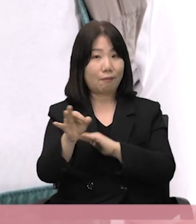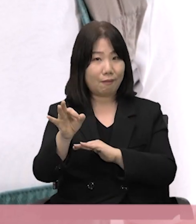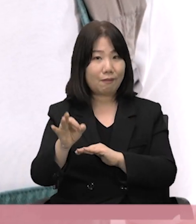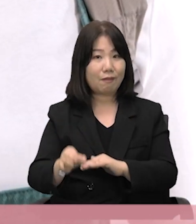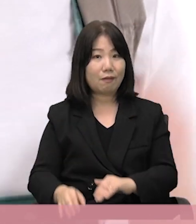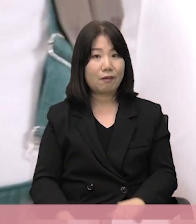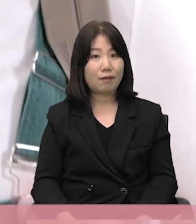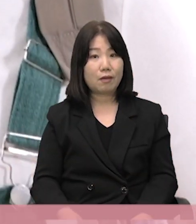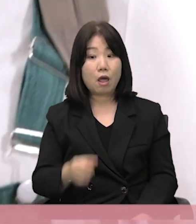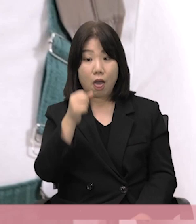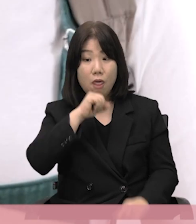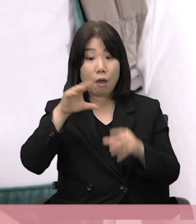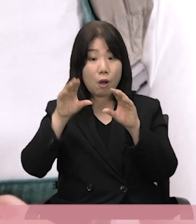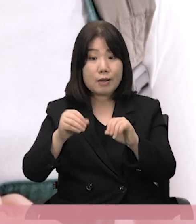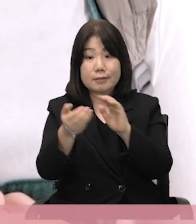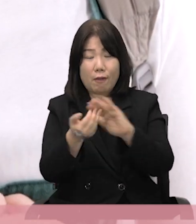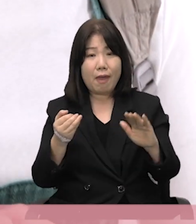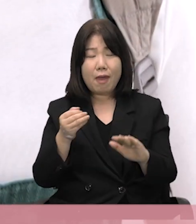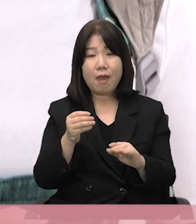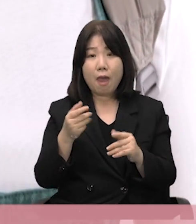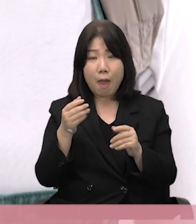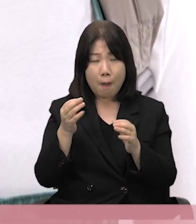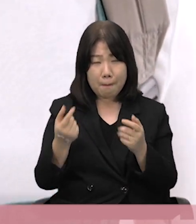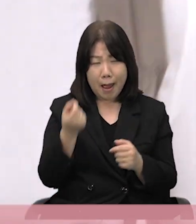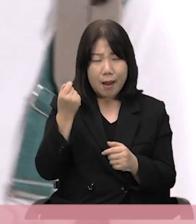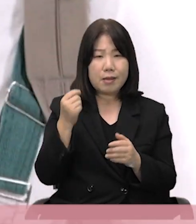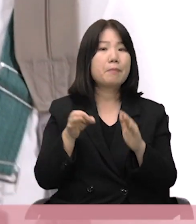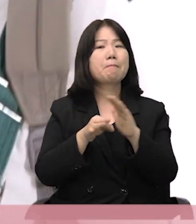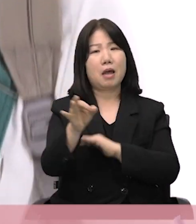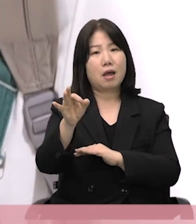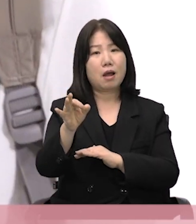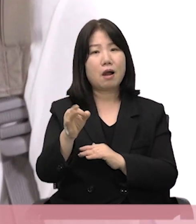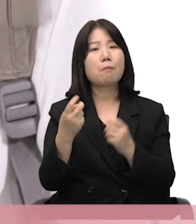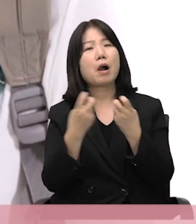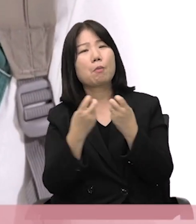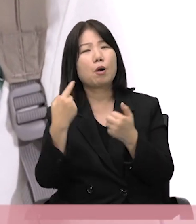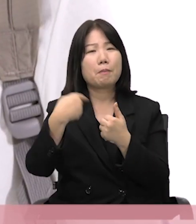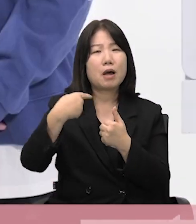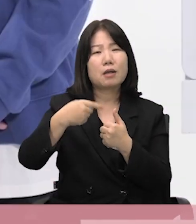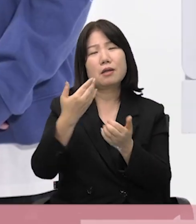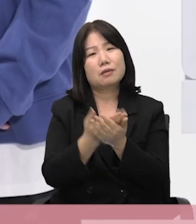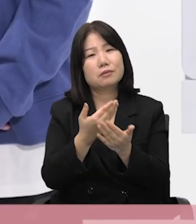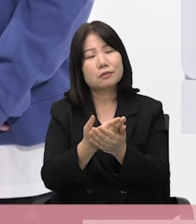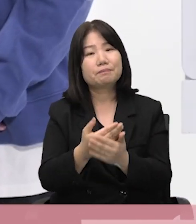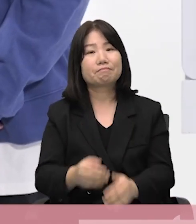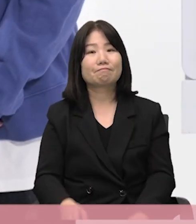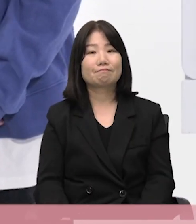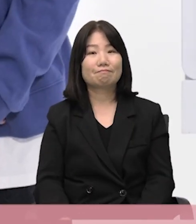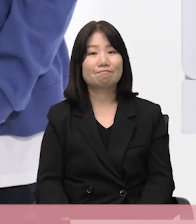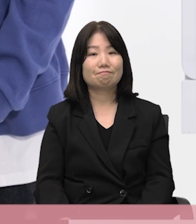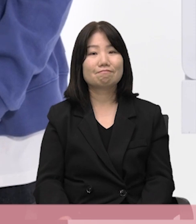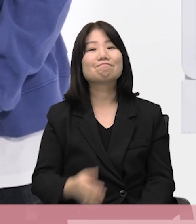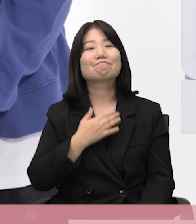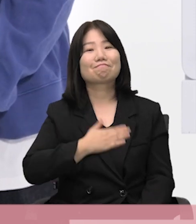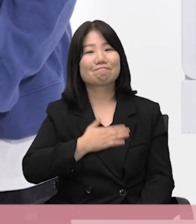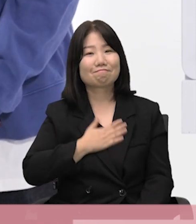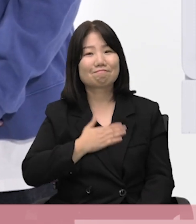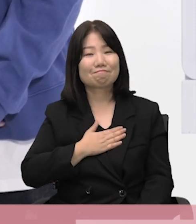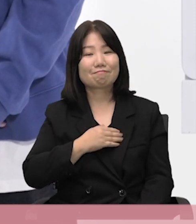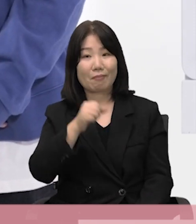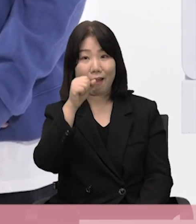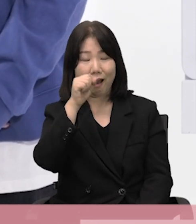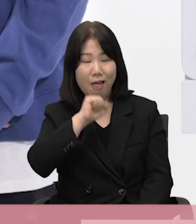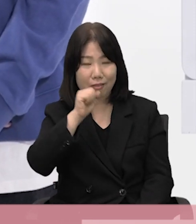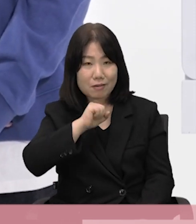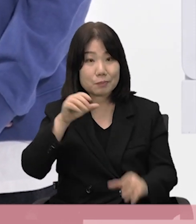아이스크림이 녹기 전에 얼른 계산해야겠어요. 선생님, 계산하는 방법 좀 알려주세요. 좋아요. 아이스크림이 녹기